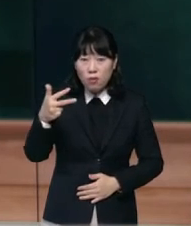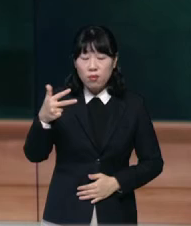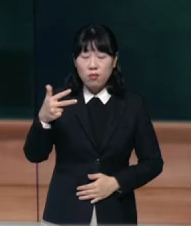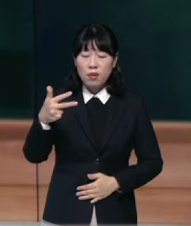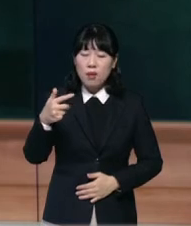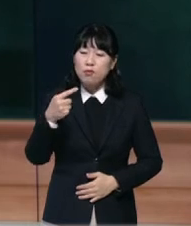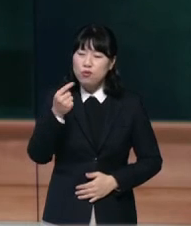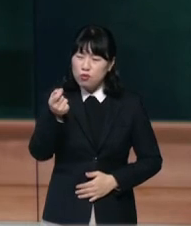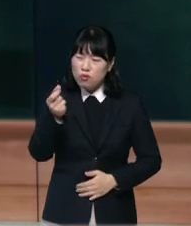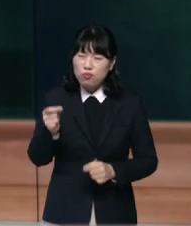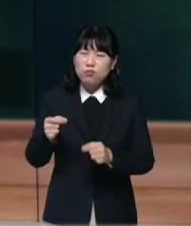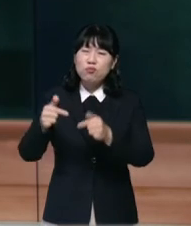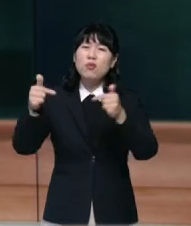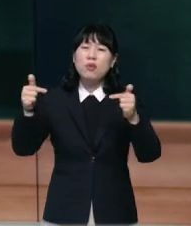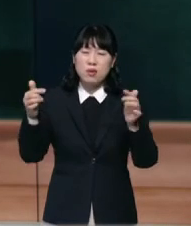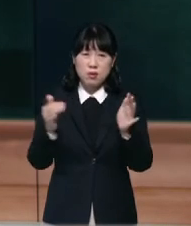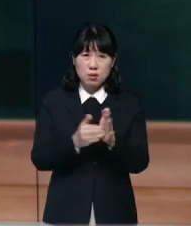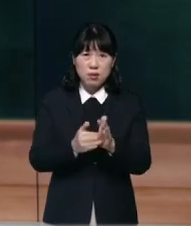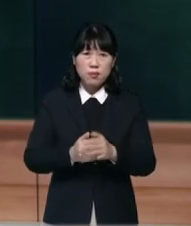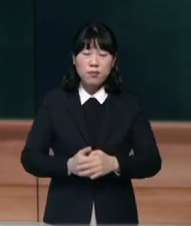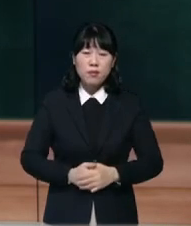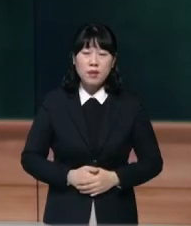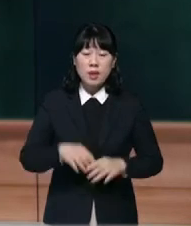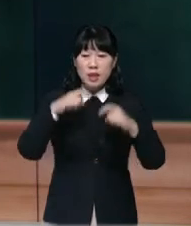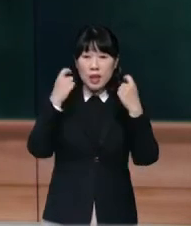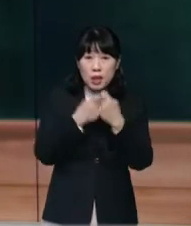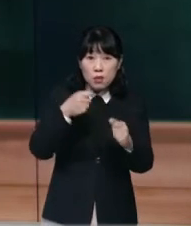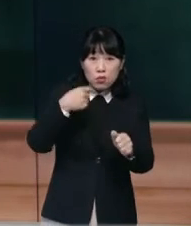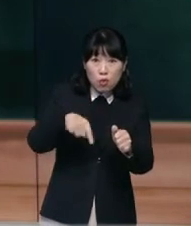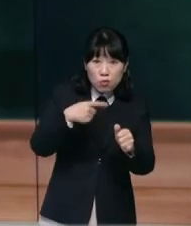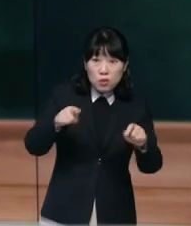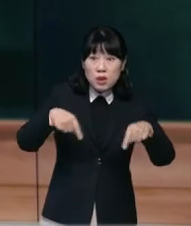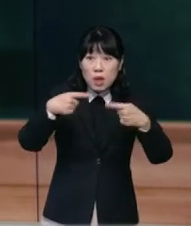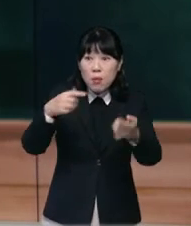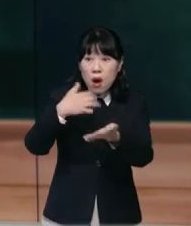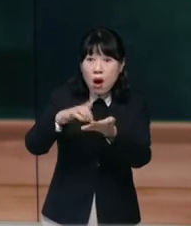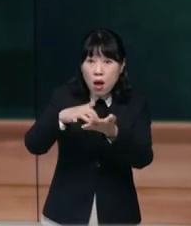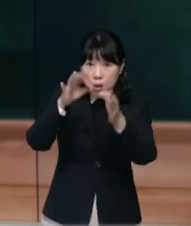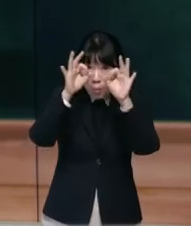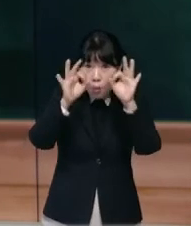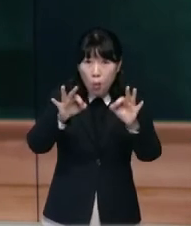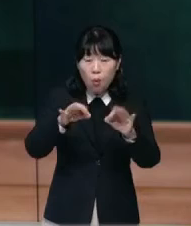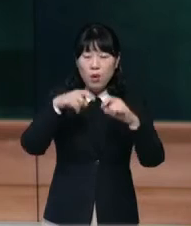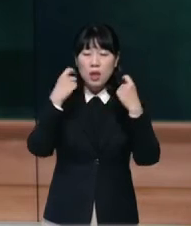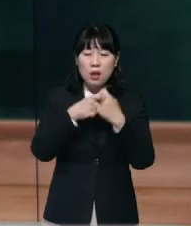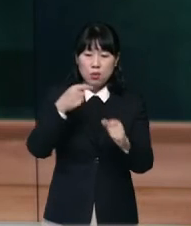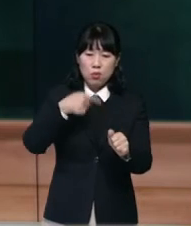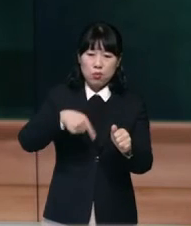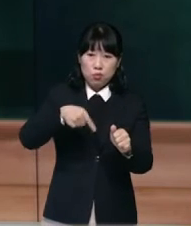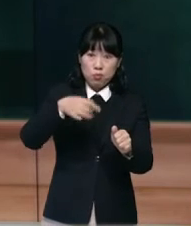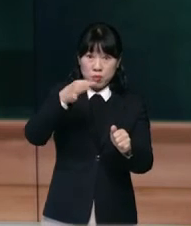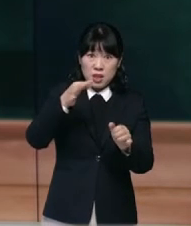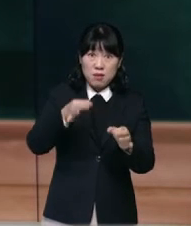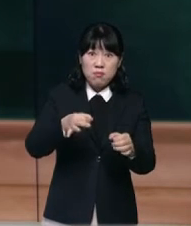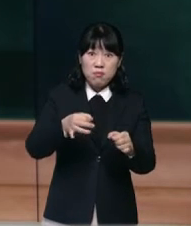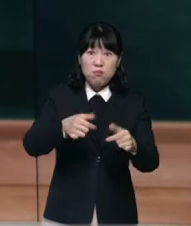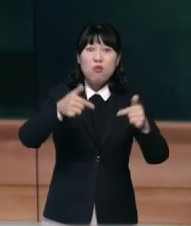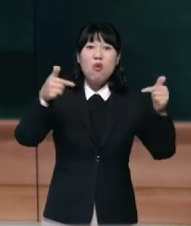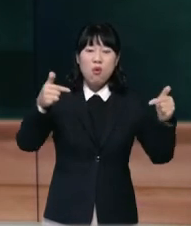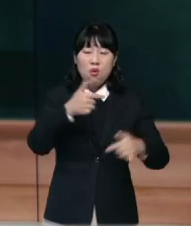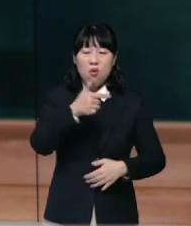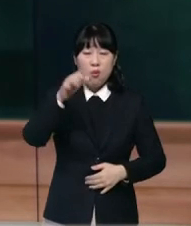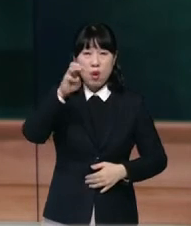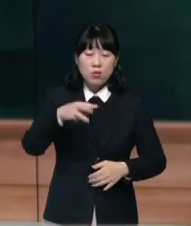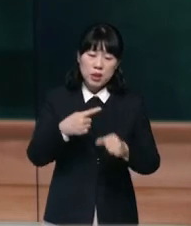소폭 증가했습니다 4 교육에 참여한 학생들 만 놓고 보면 사교육비 증가 폭이 더 큽니다